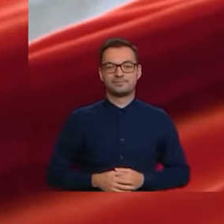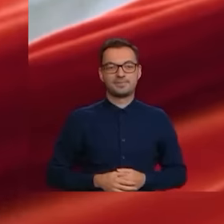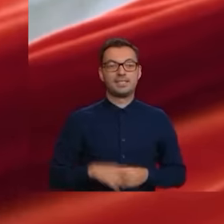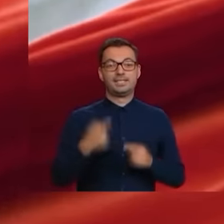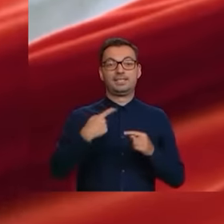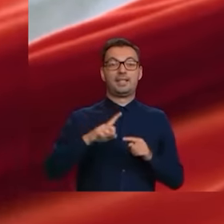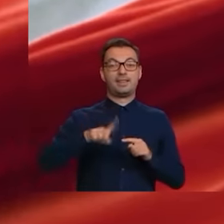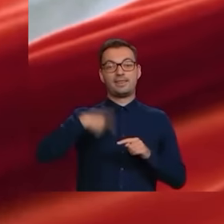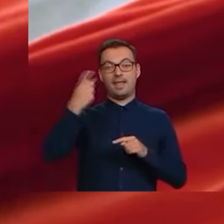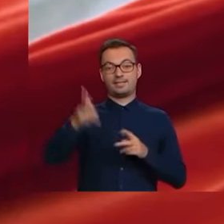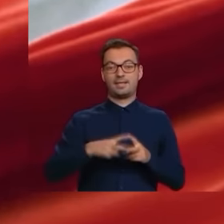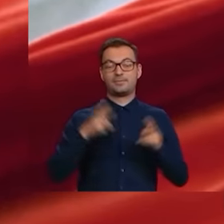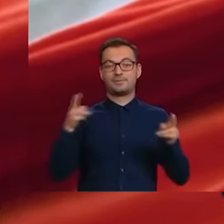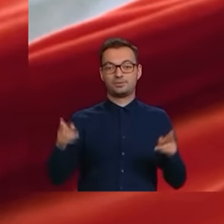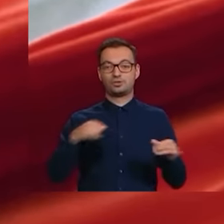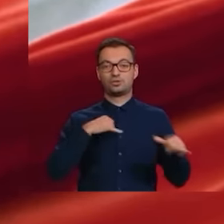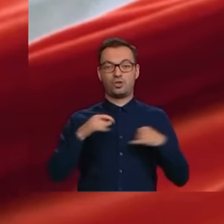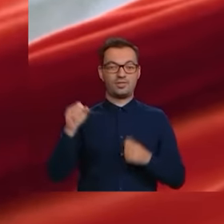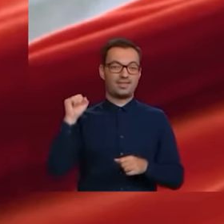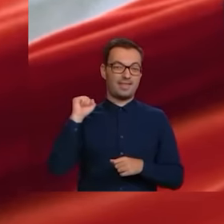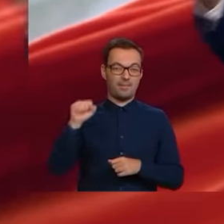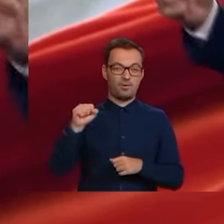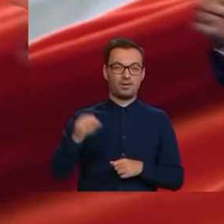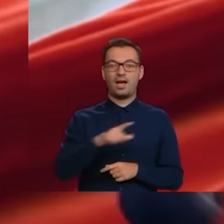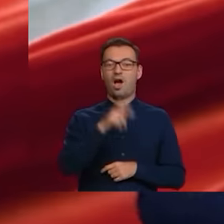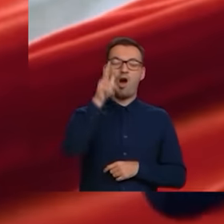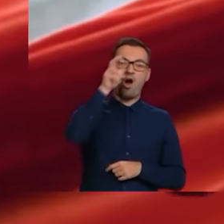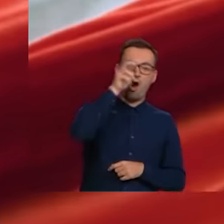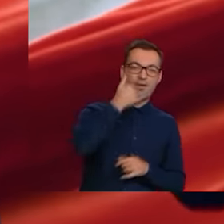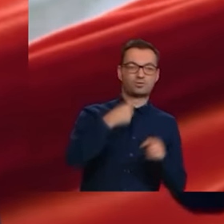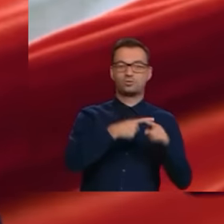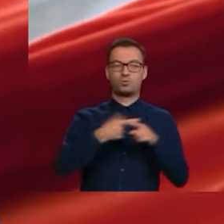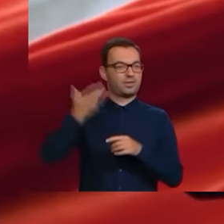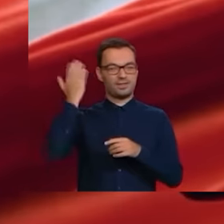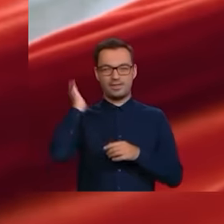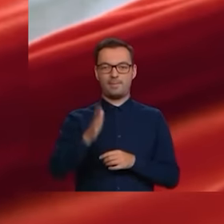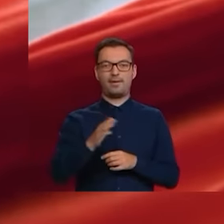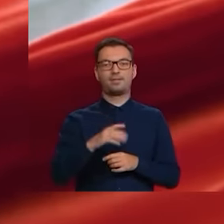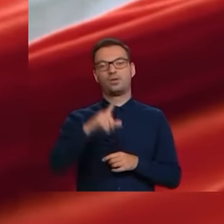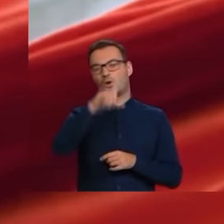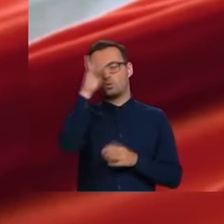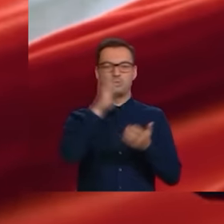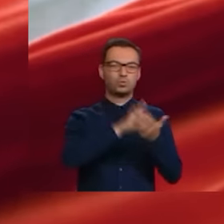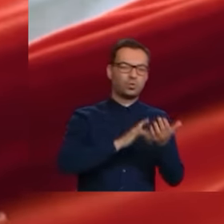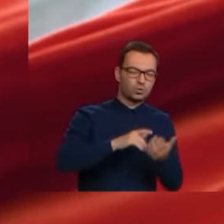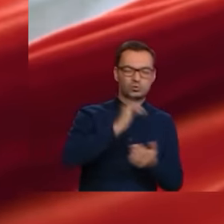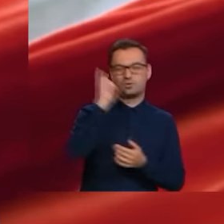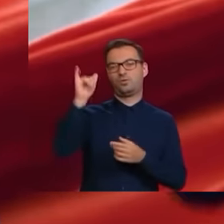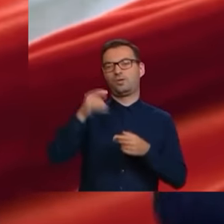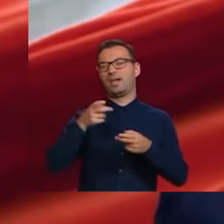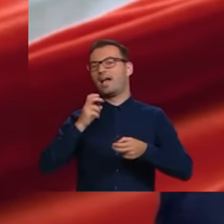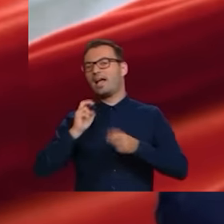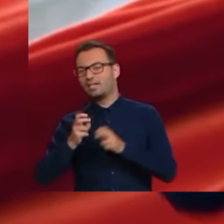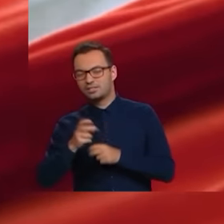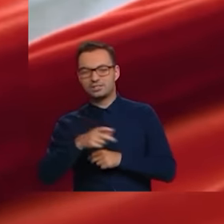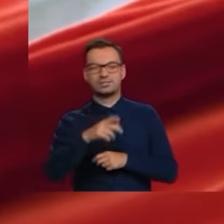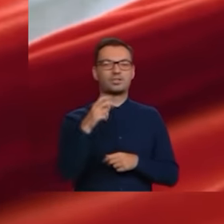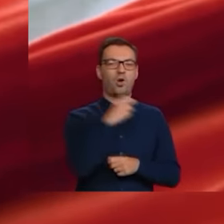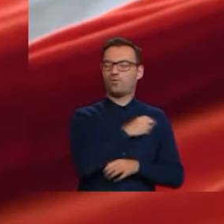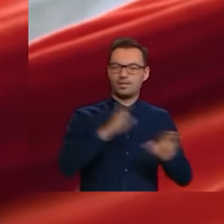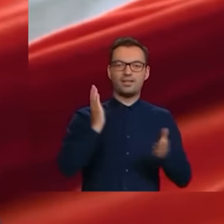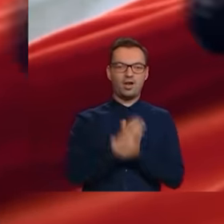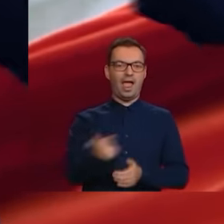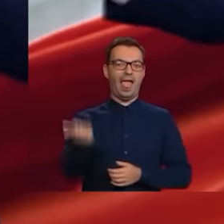za następnego demokratycznego rządu ani w Orlenie, ani w innych spółkach nie będzie ludzi Tuska, nie będzie ludzi Kaczyńskiego, nie będzie ludzi Hołowni,